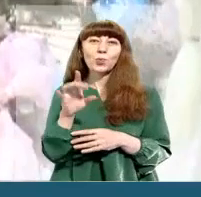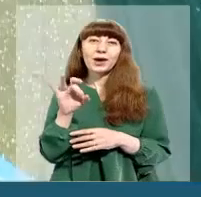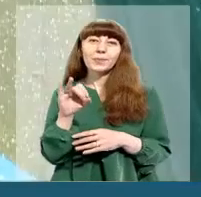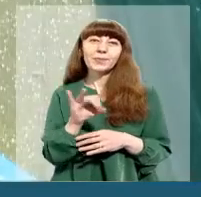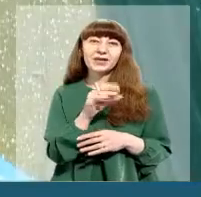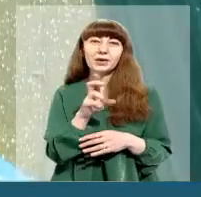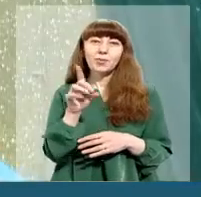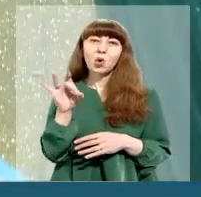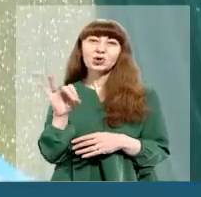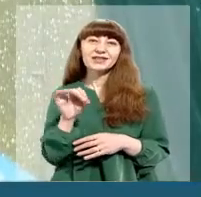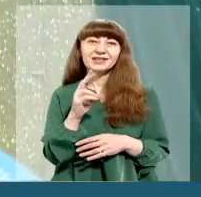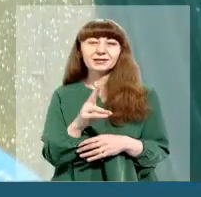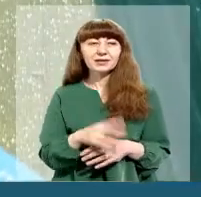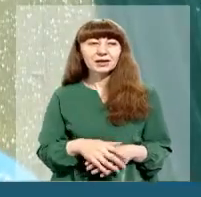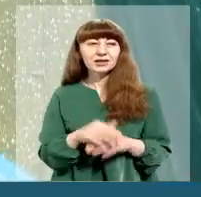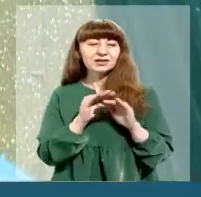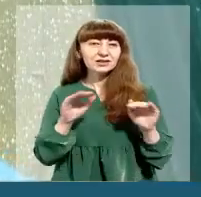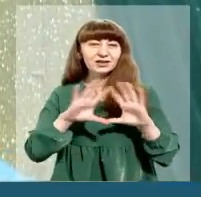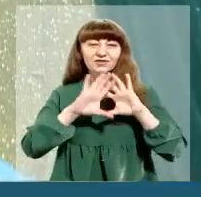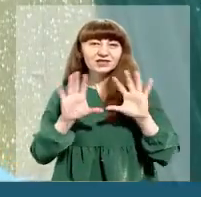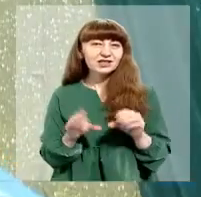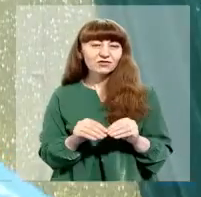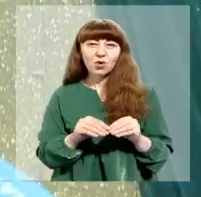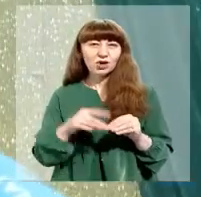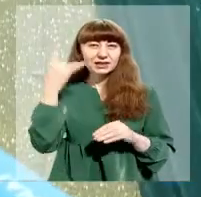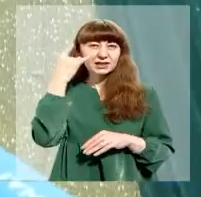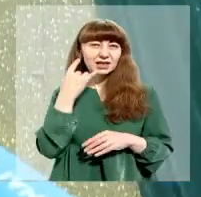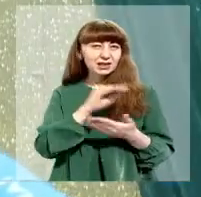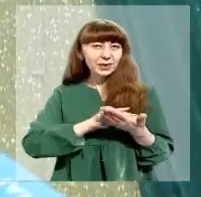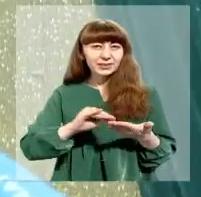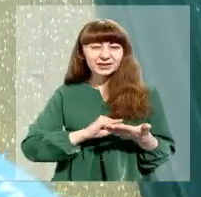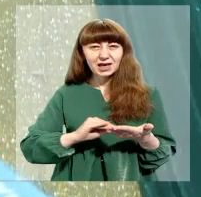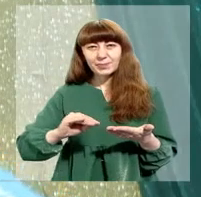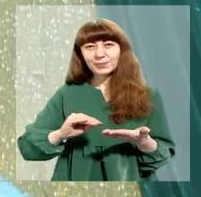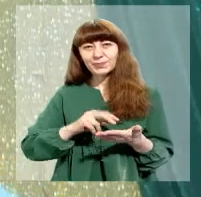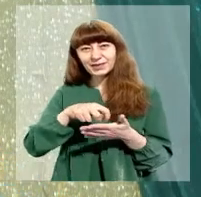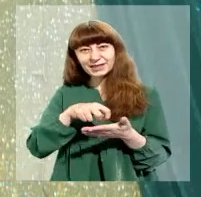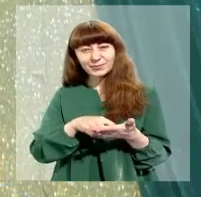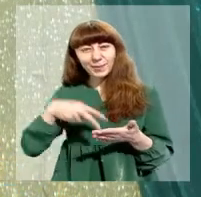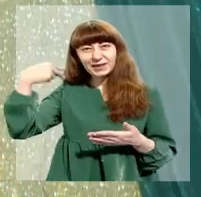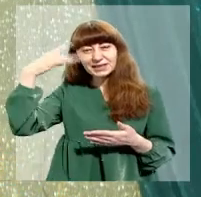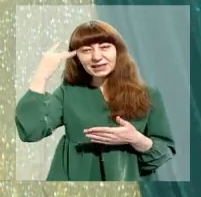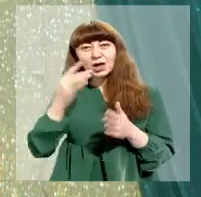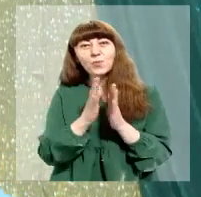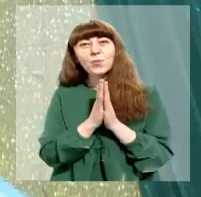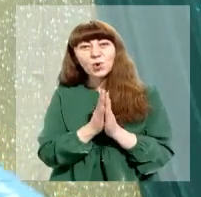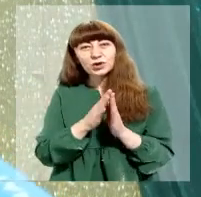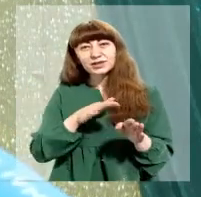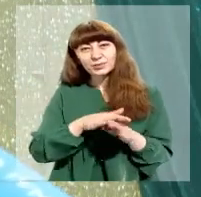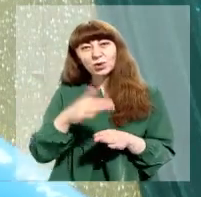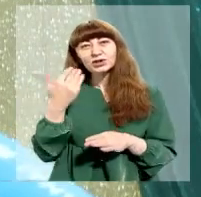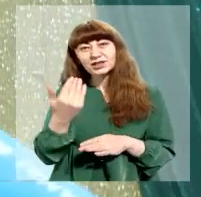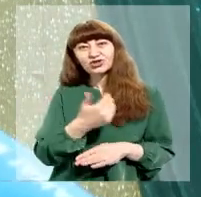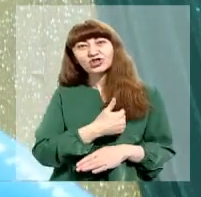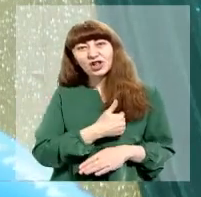Борн. В этом году дети из со всего Казахстана написали письма главе государства с просьбой исполнить